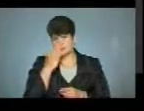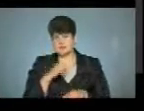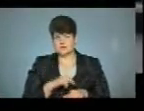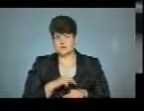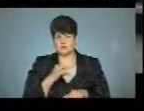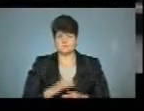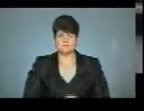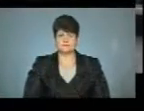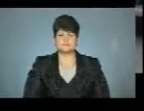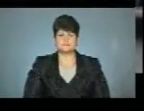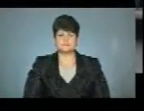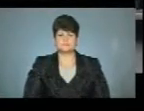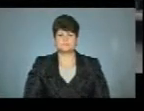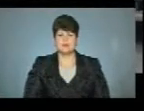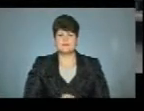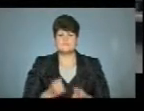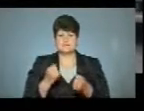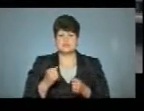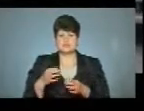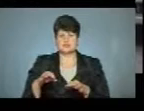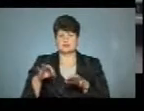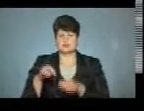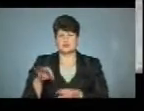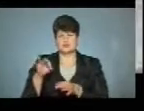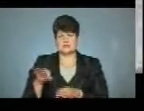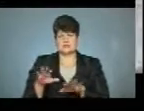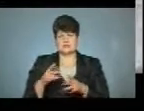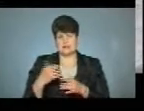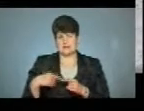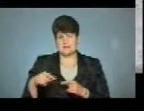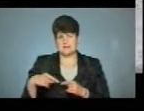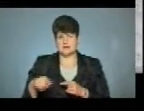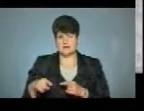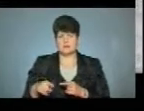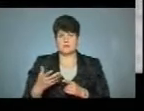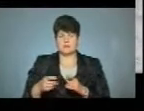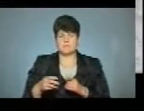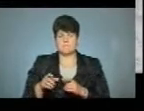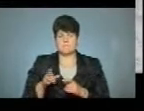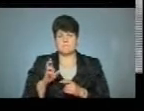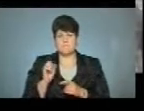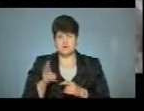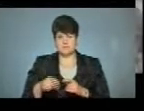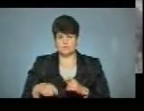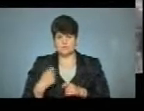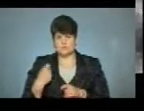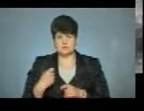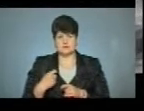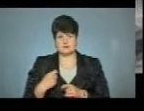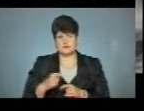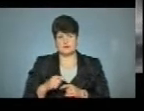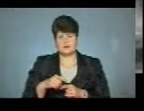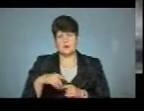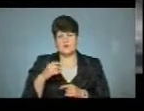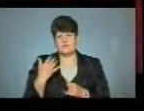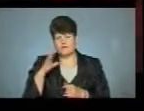пального. Вантажівка стоїть за кілька метрів від місця аварії. Паливний бак пошкоджений. Пального в ньому не залишилось, каже водій